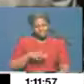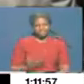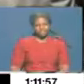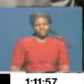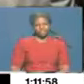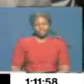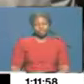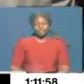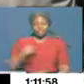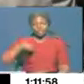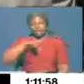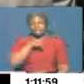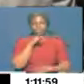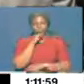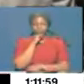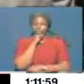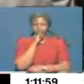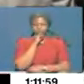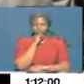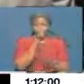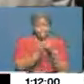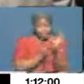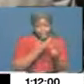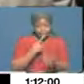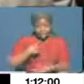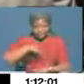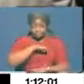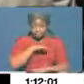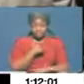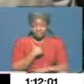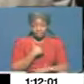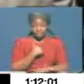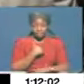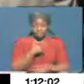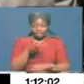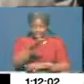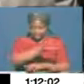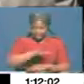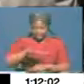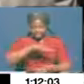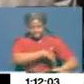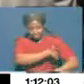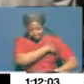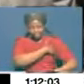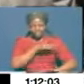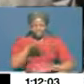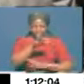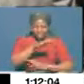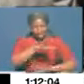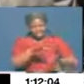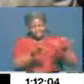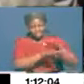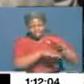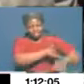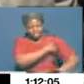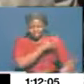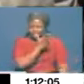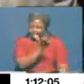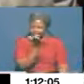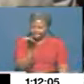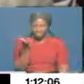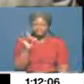Tunashangaa ikiwa tuko na area chief, area assistant chief wako, mpaka hata wazee